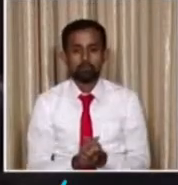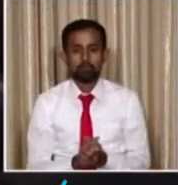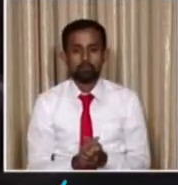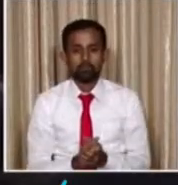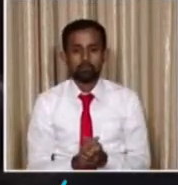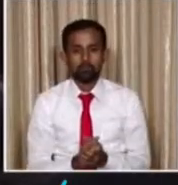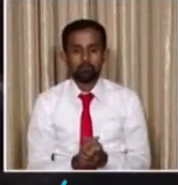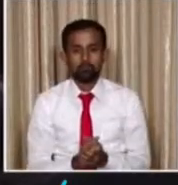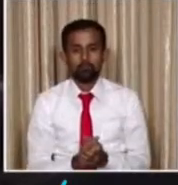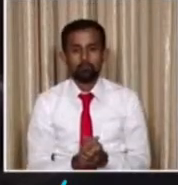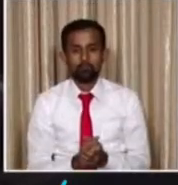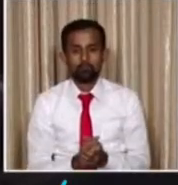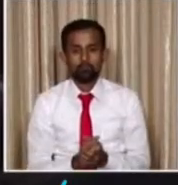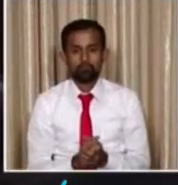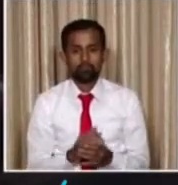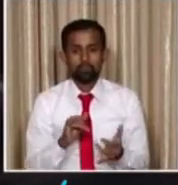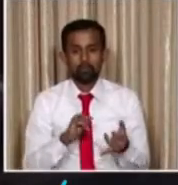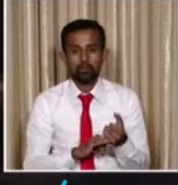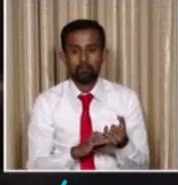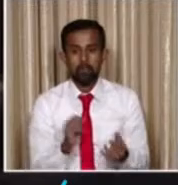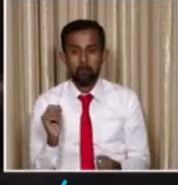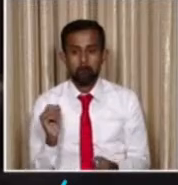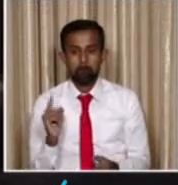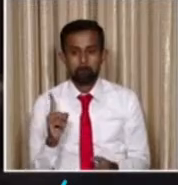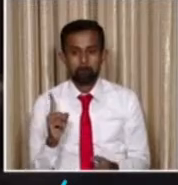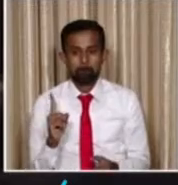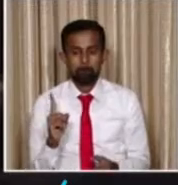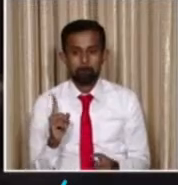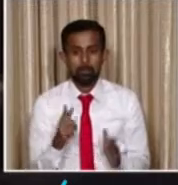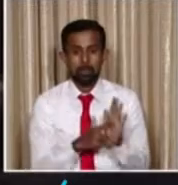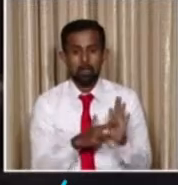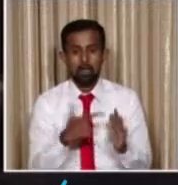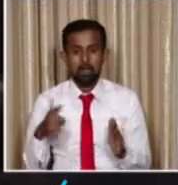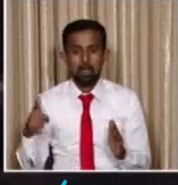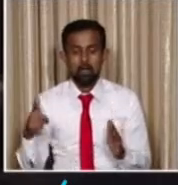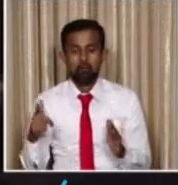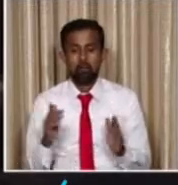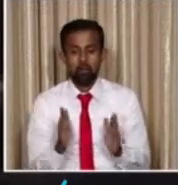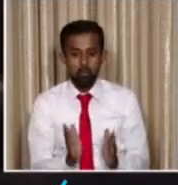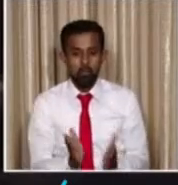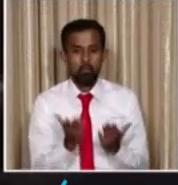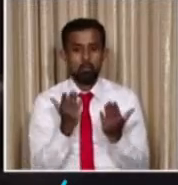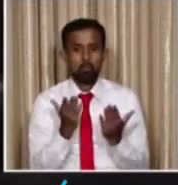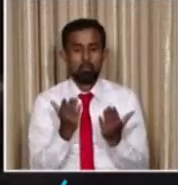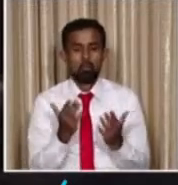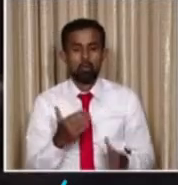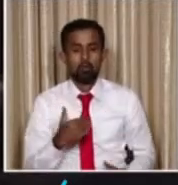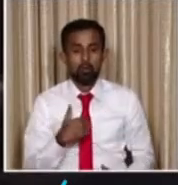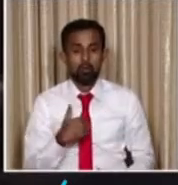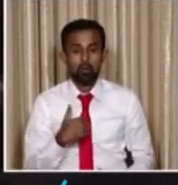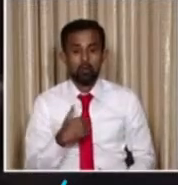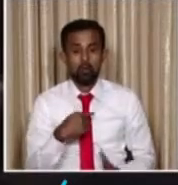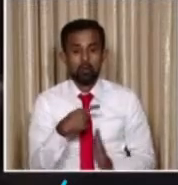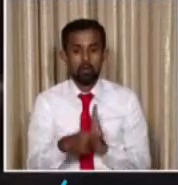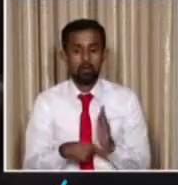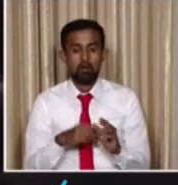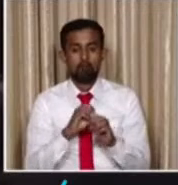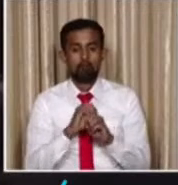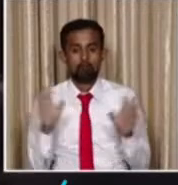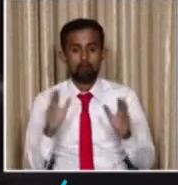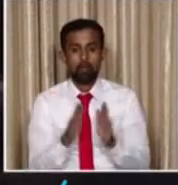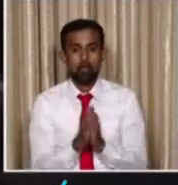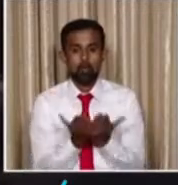මුලාසනාරු උඩ මන්ත්‍රීතුමනි සැප්තැම්බර් පළවෙනිදා සාහිත්‍ය මාසේ පටන් ගන්නකොටම අපේ රටේ ප්‍රකාශන හා